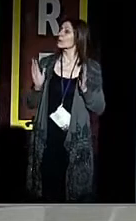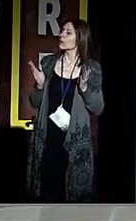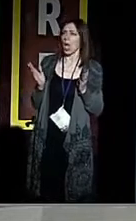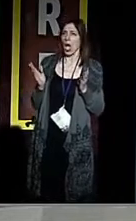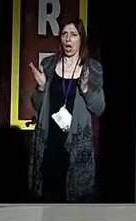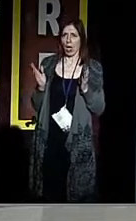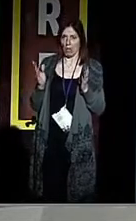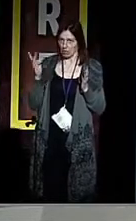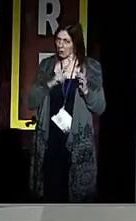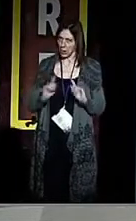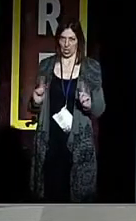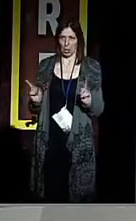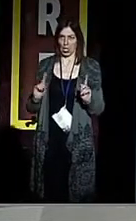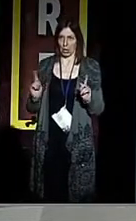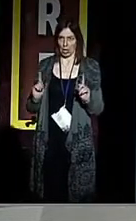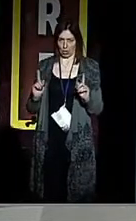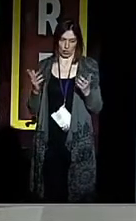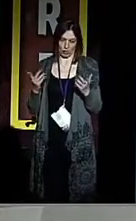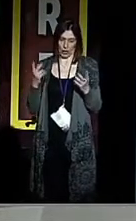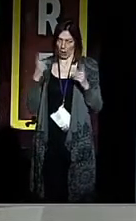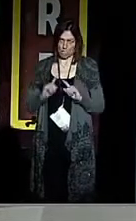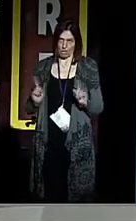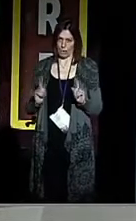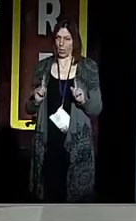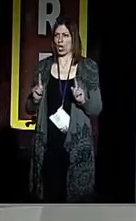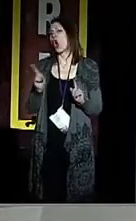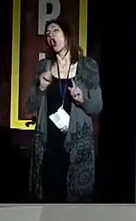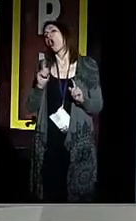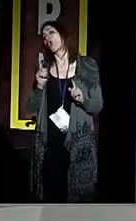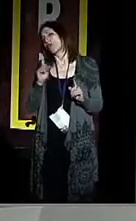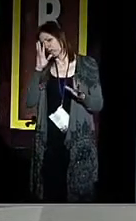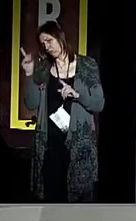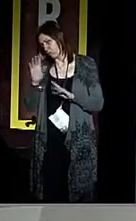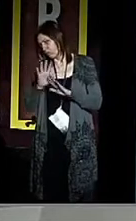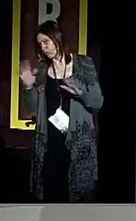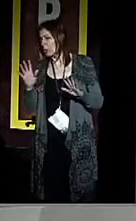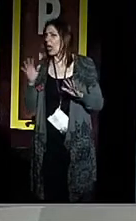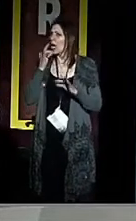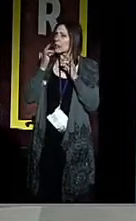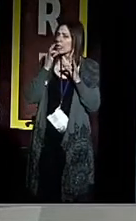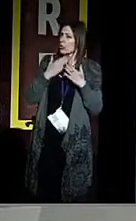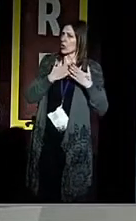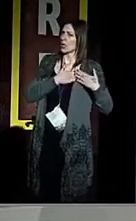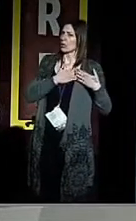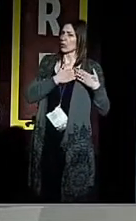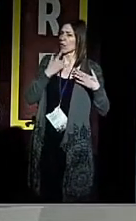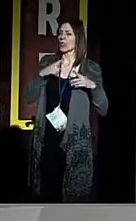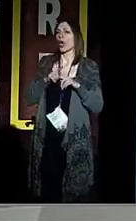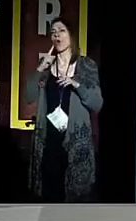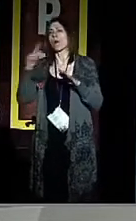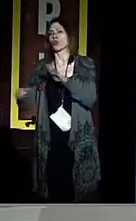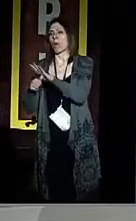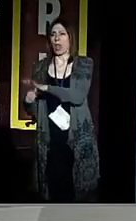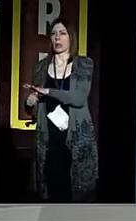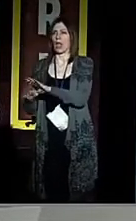con forza da questa assemblea, non è così. Non scambiamo il senso di responsabilità per subalternità, perché questo è un